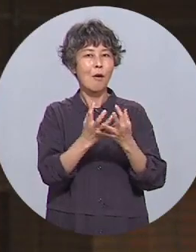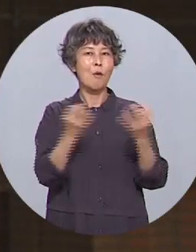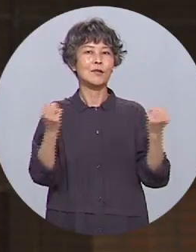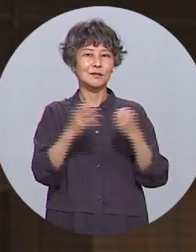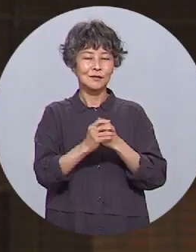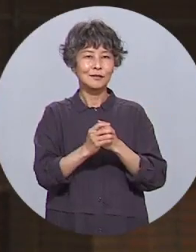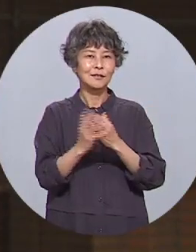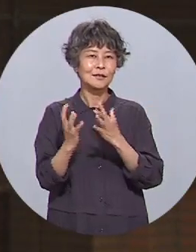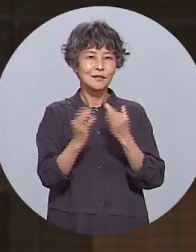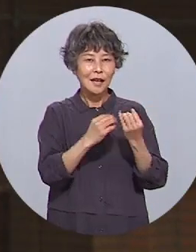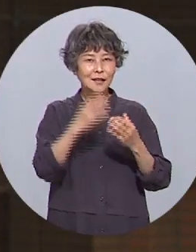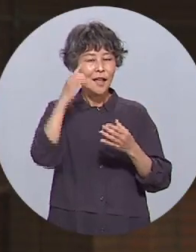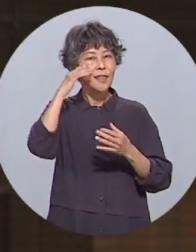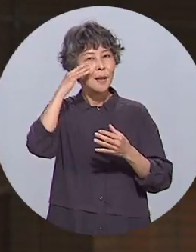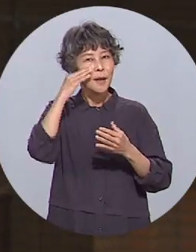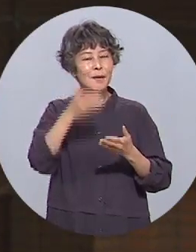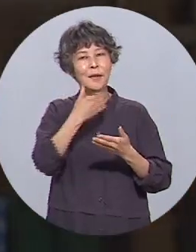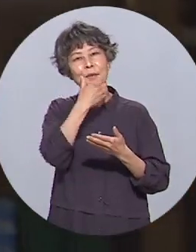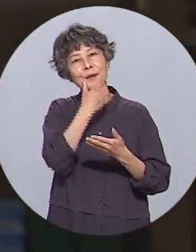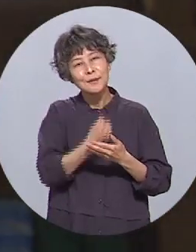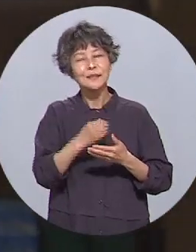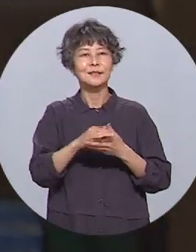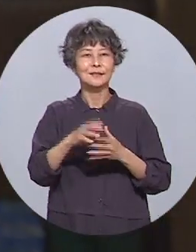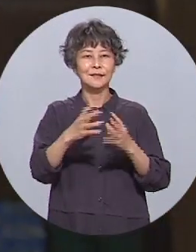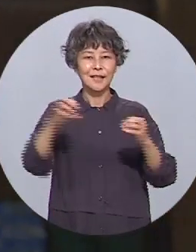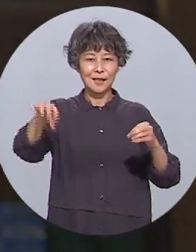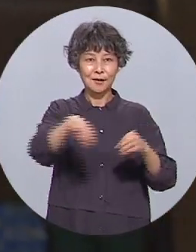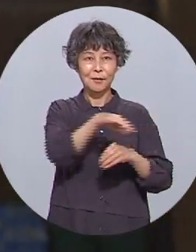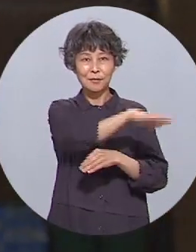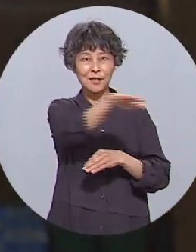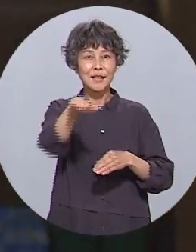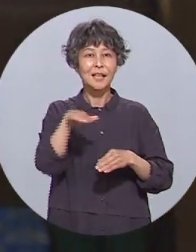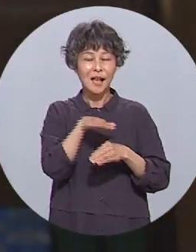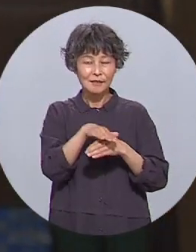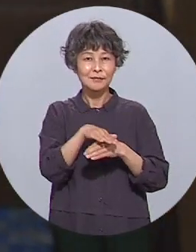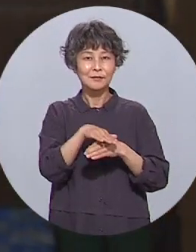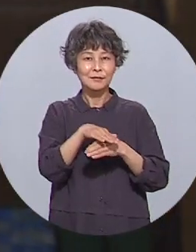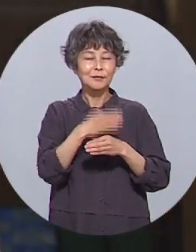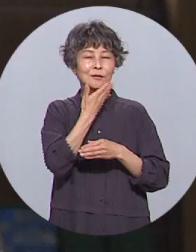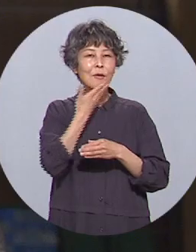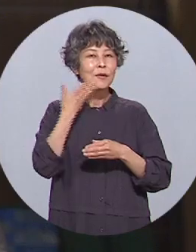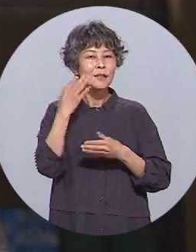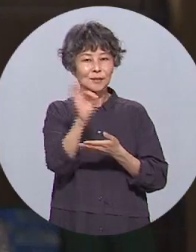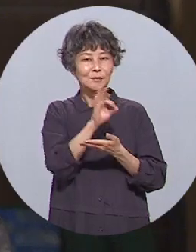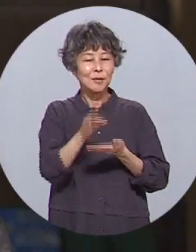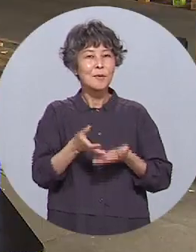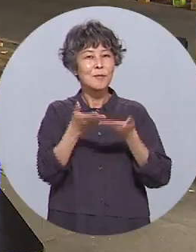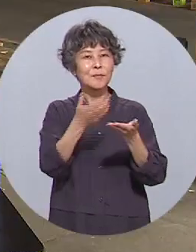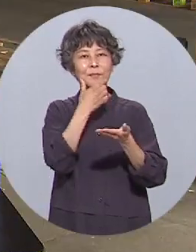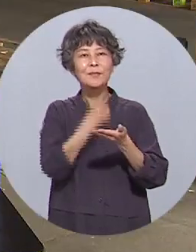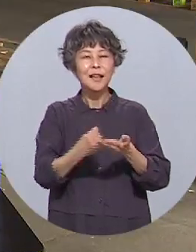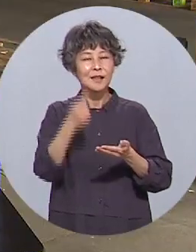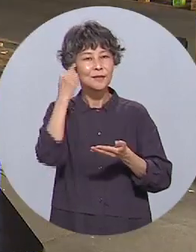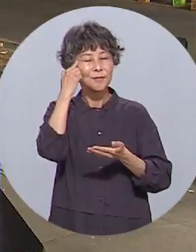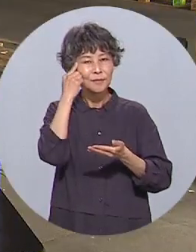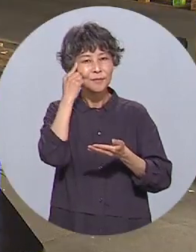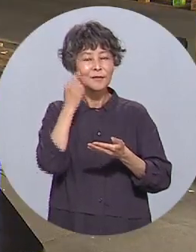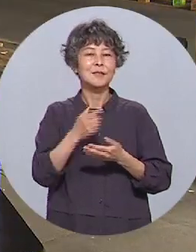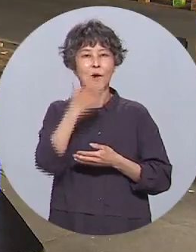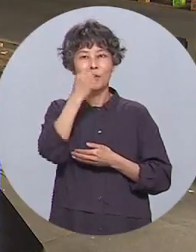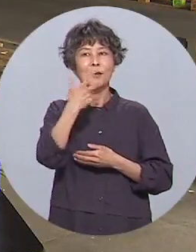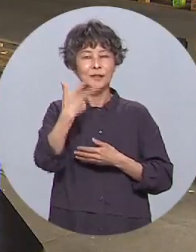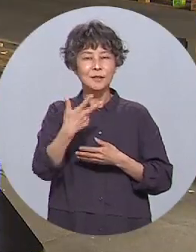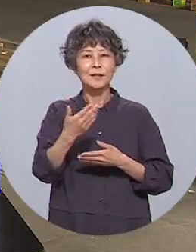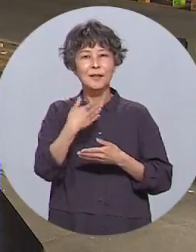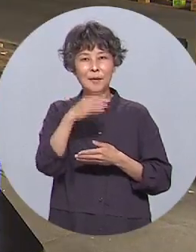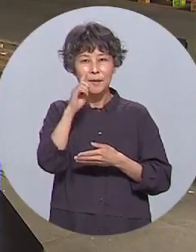い玉ねぎを食べていただきたいと思ってます。 全国の皆さんの食卓へ美味しいものを届けたいと思っております。 本庄市の新玉ねぎ